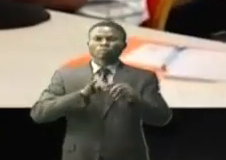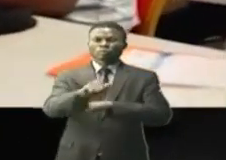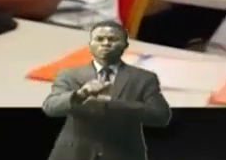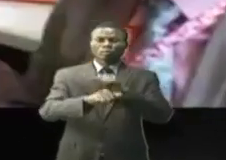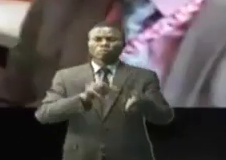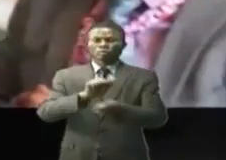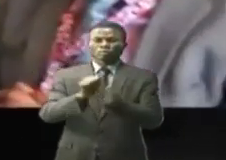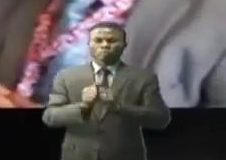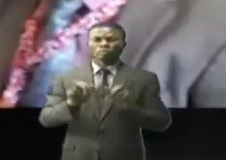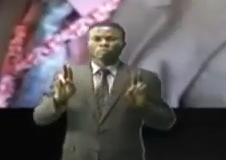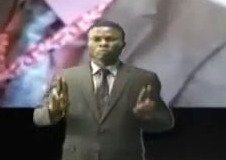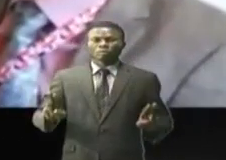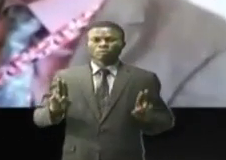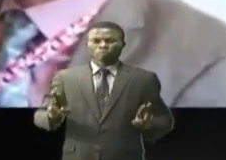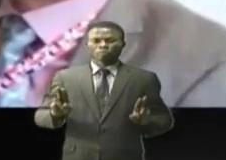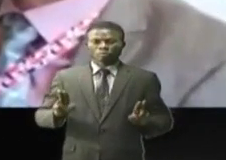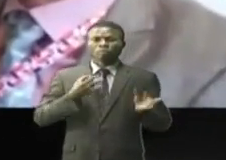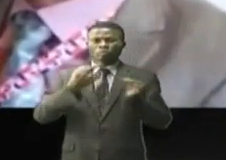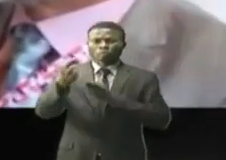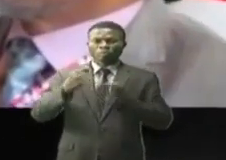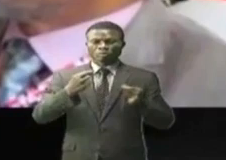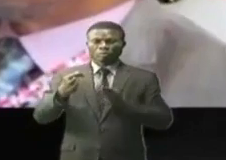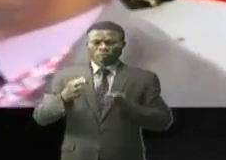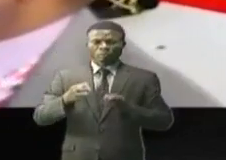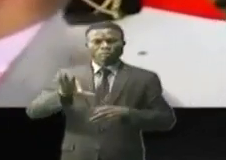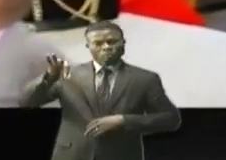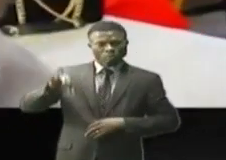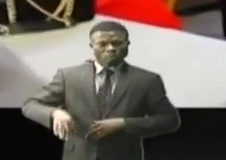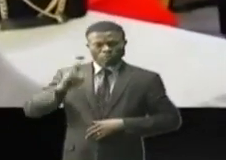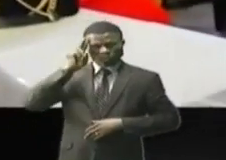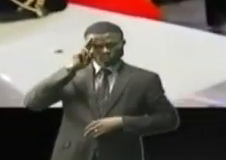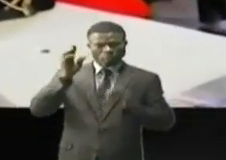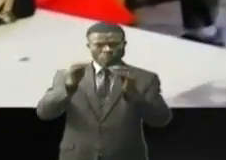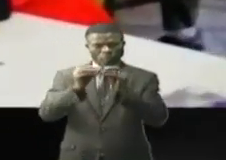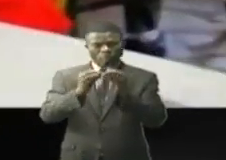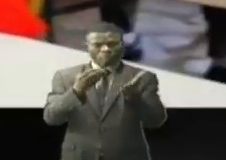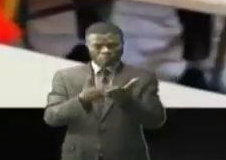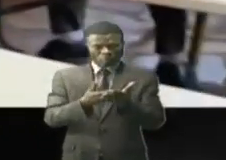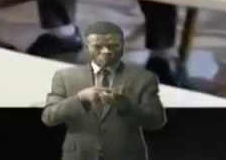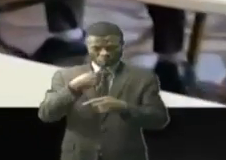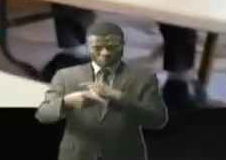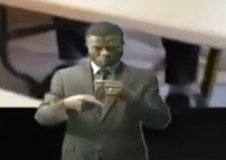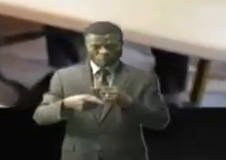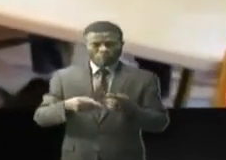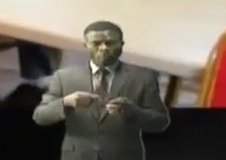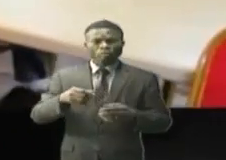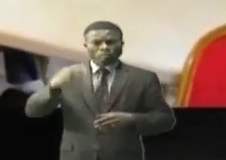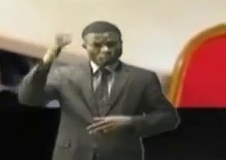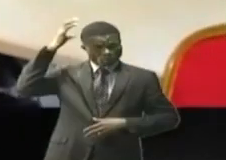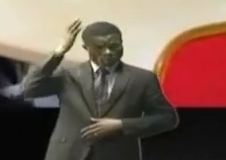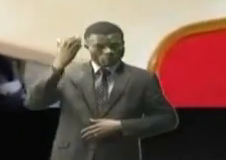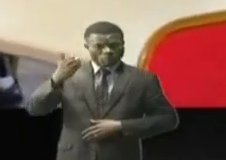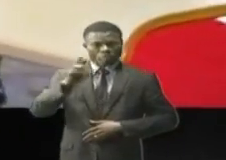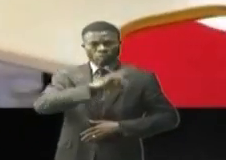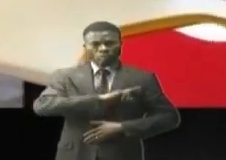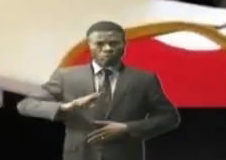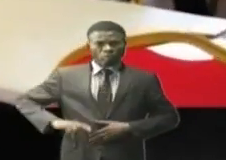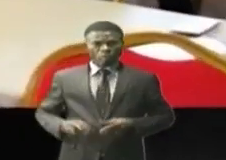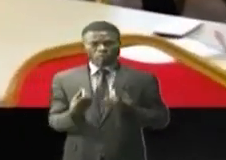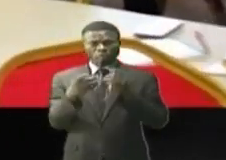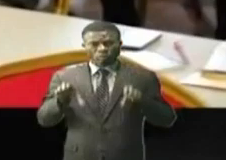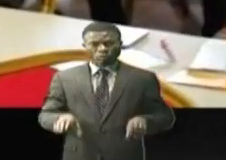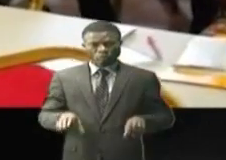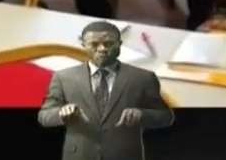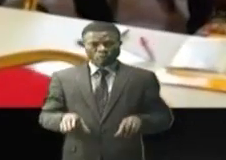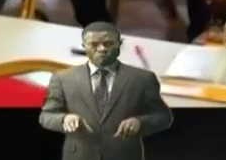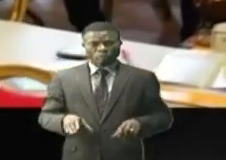questions religieuses explique l'intérêt de cette réflexion. En partant du postulat selon lequel la République démocratique du